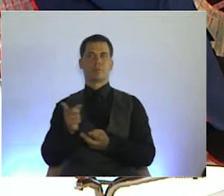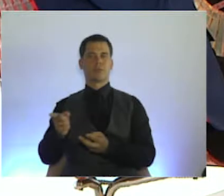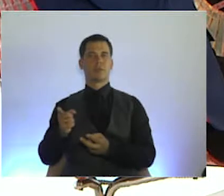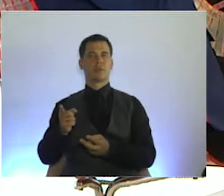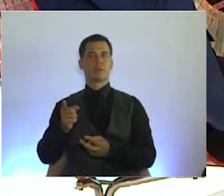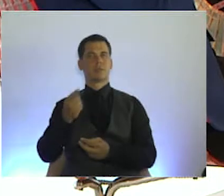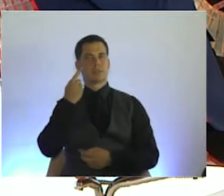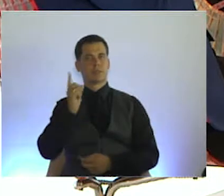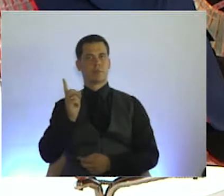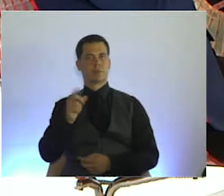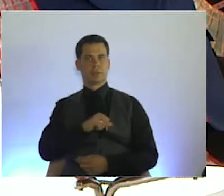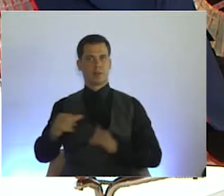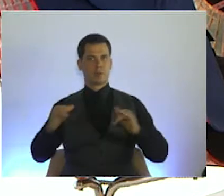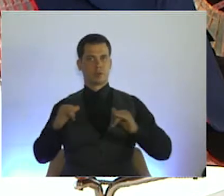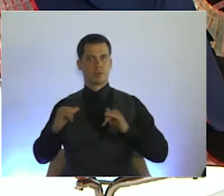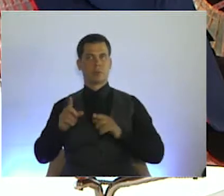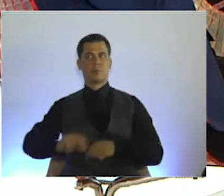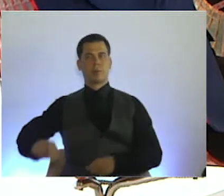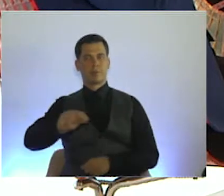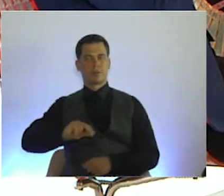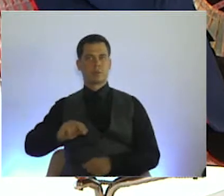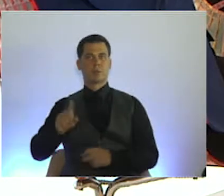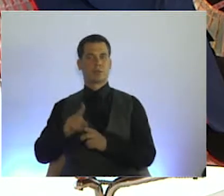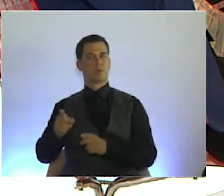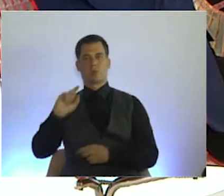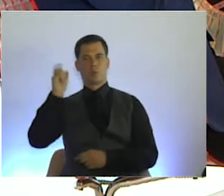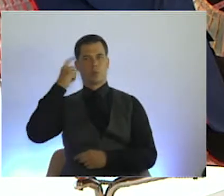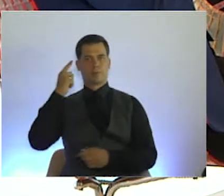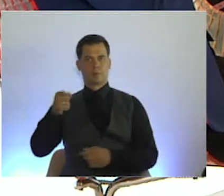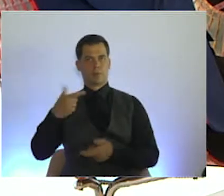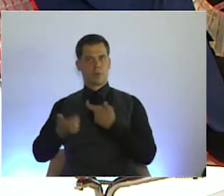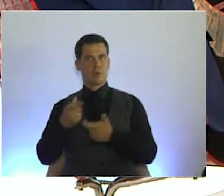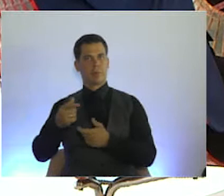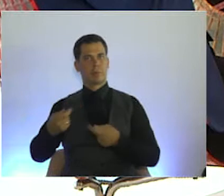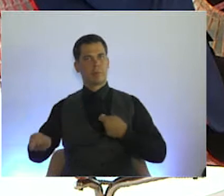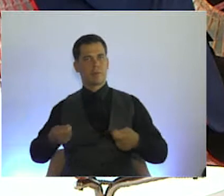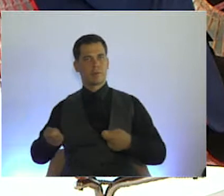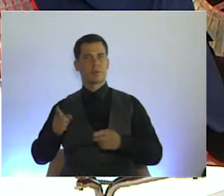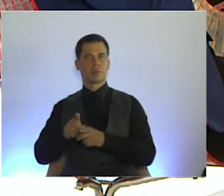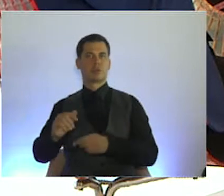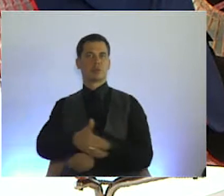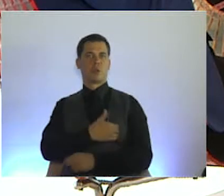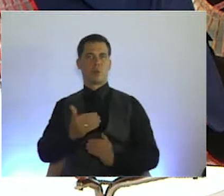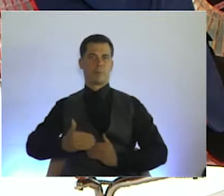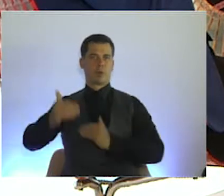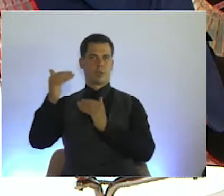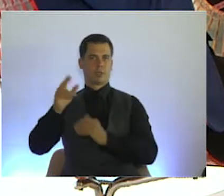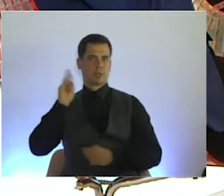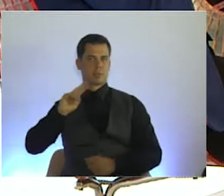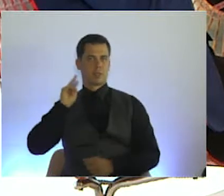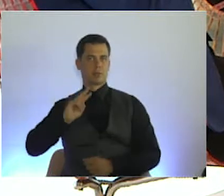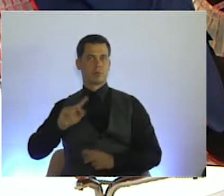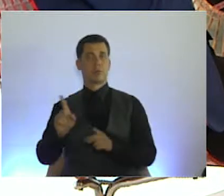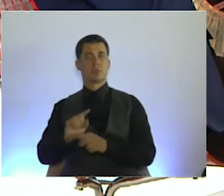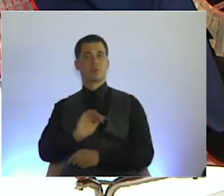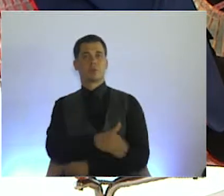zauważać samorządy powiatowe, bo to one głównie są organami prowadzącymi szkoły ponadgimnazjalne, czyli szkoły,